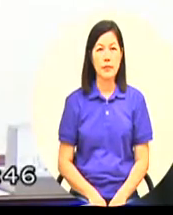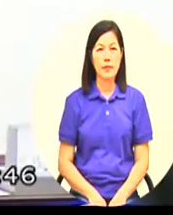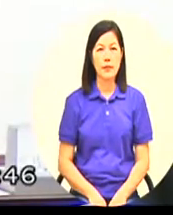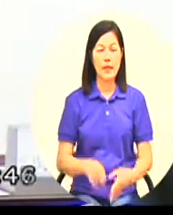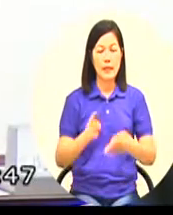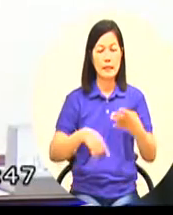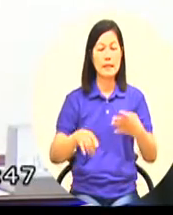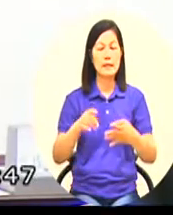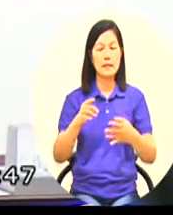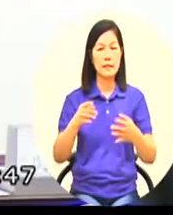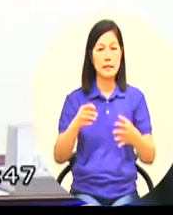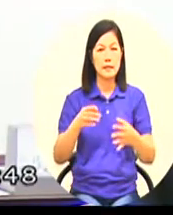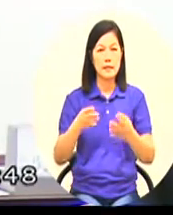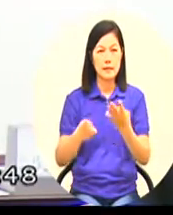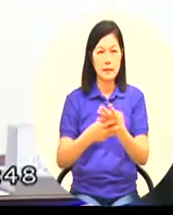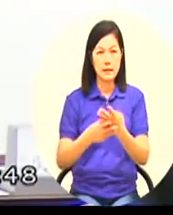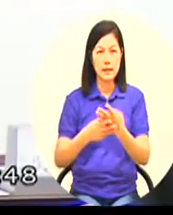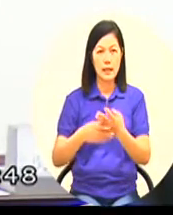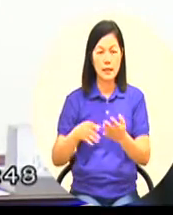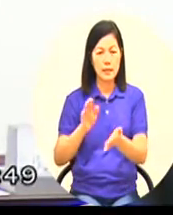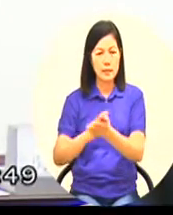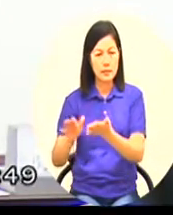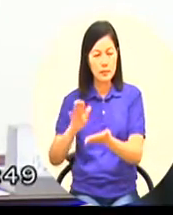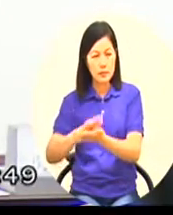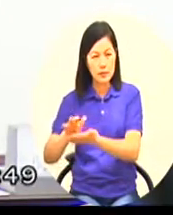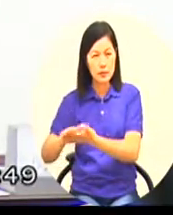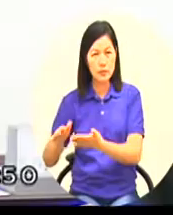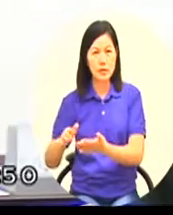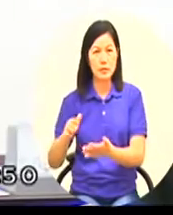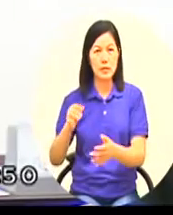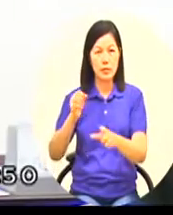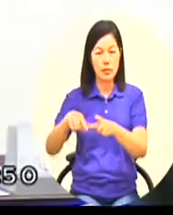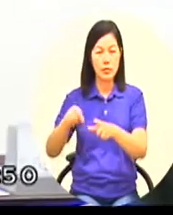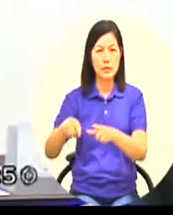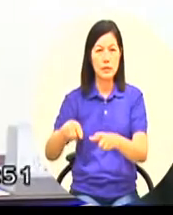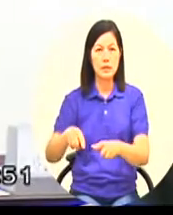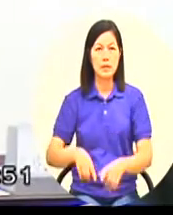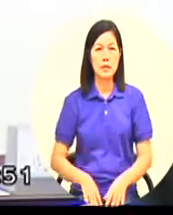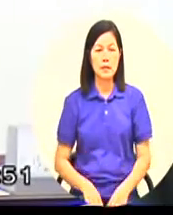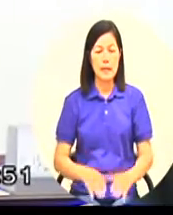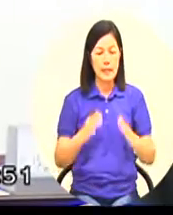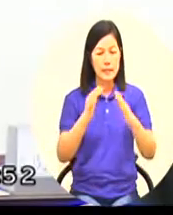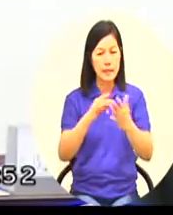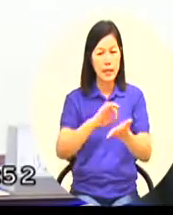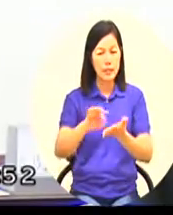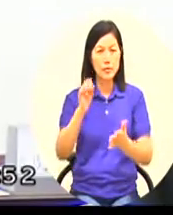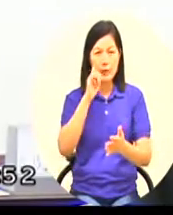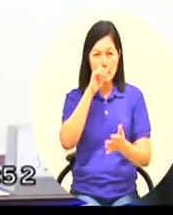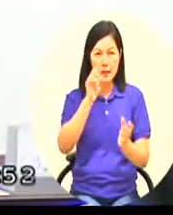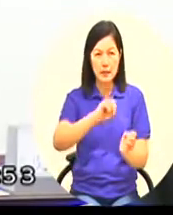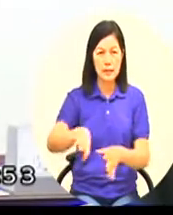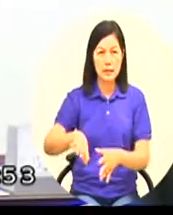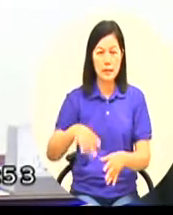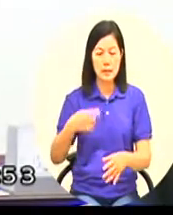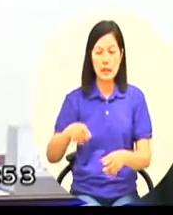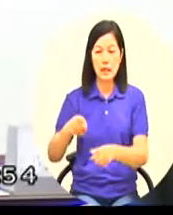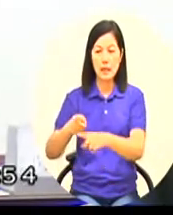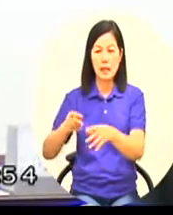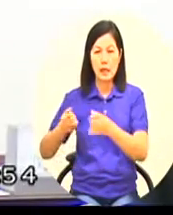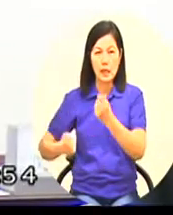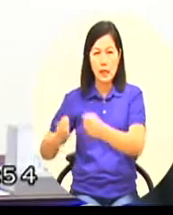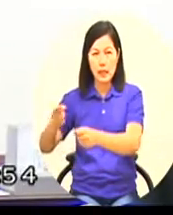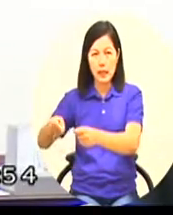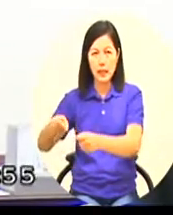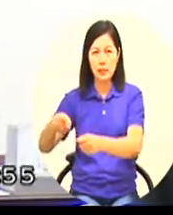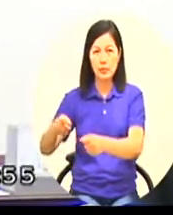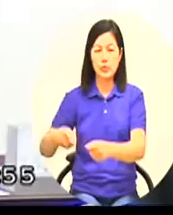业者，对环保局来讲最头痛的就是他会载了家用的垃圾之后，半路再去载别的事业废